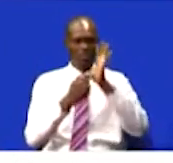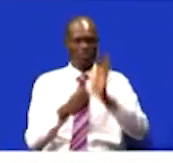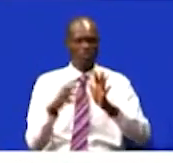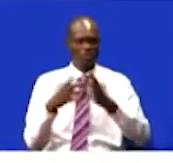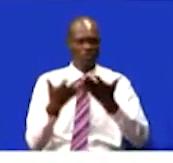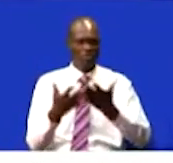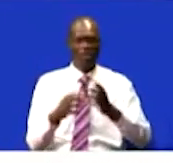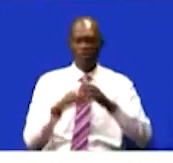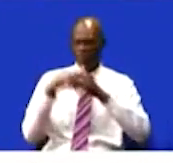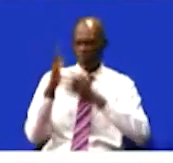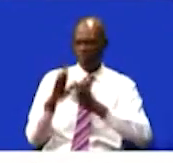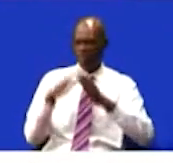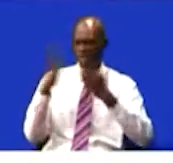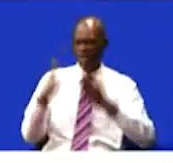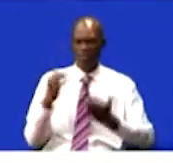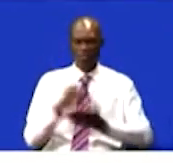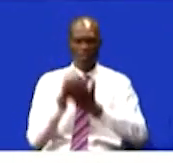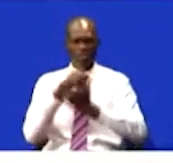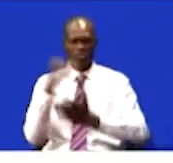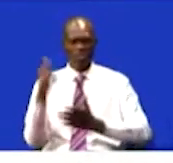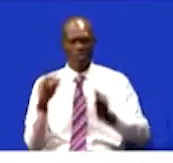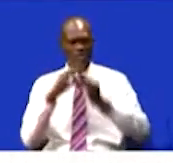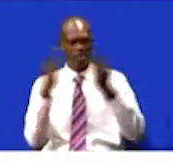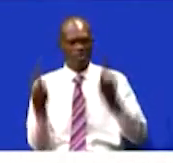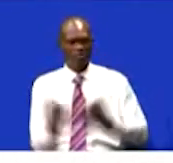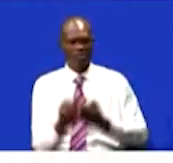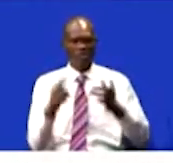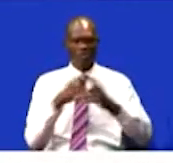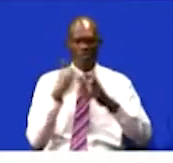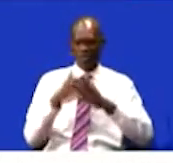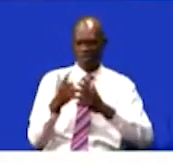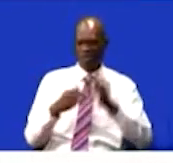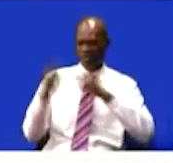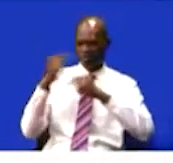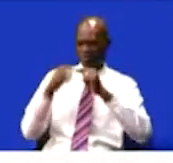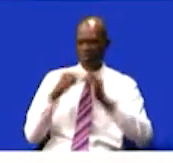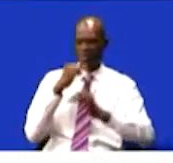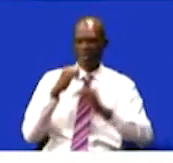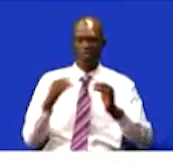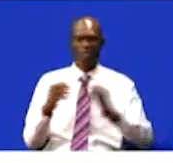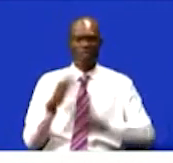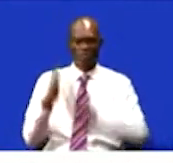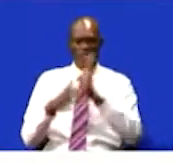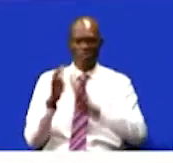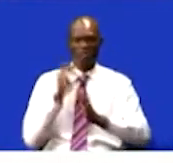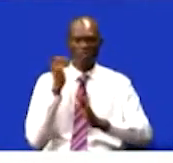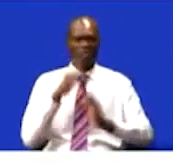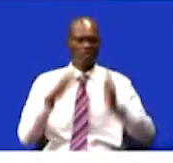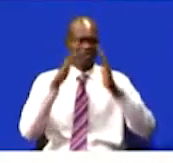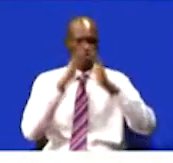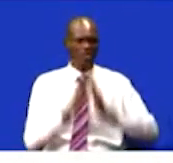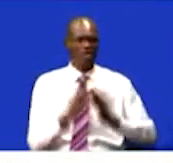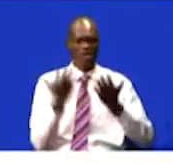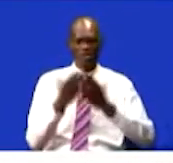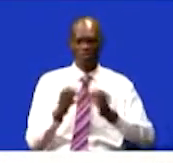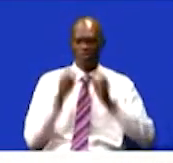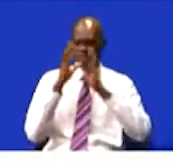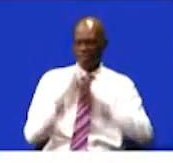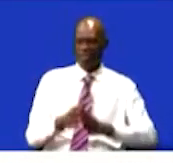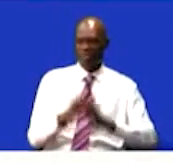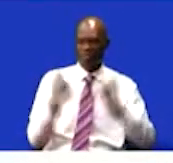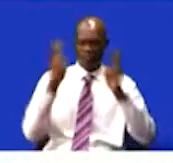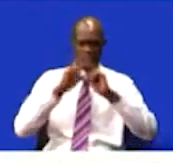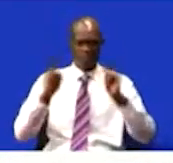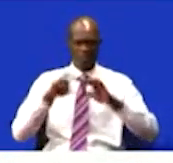Kapok wawuok oko, mondo wadhi wakony jomoko loso kargi. Wakuong waloso odwa. Odwa rach. Kidango kaka lwenyo ni